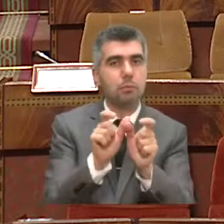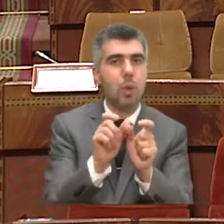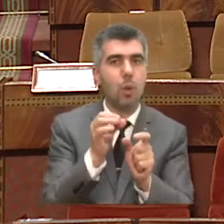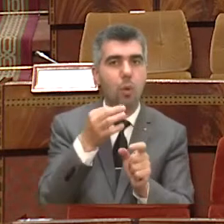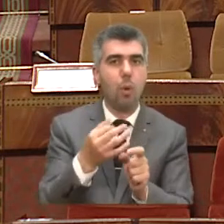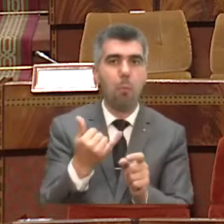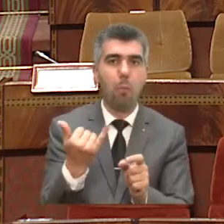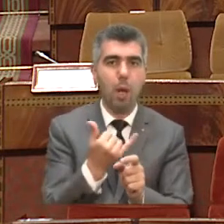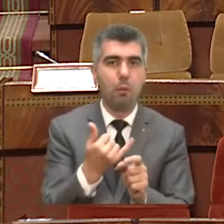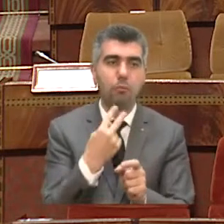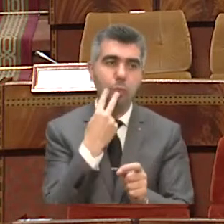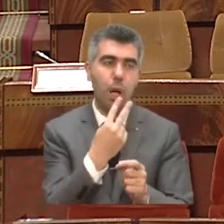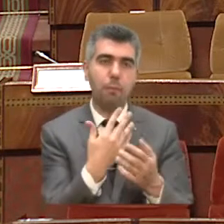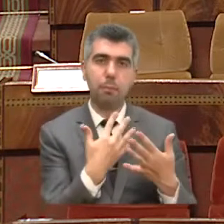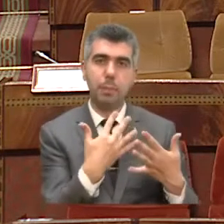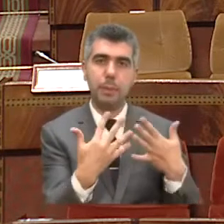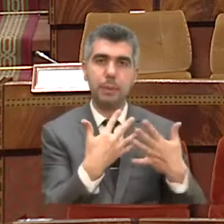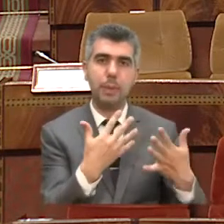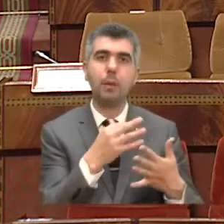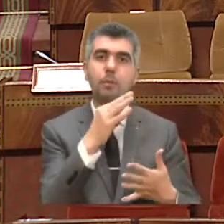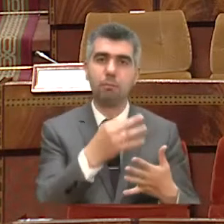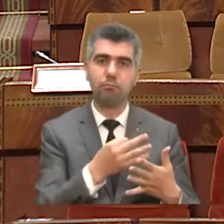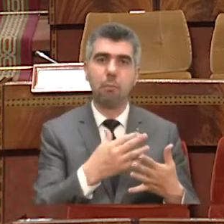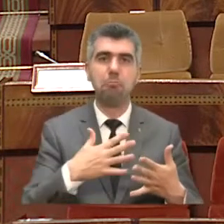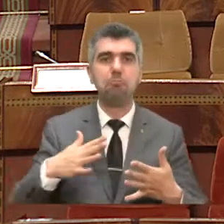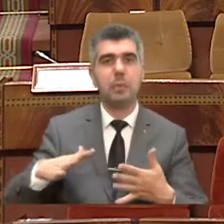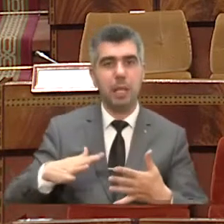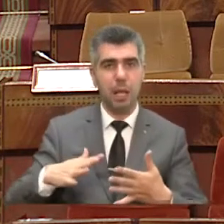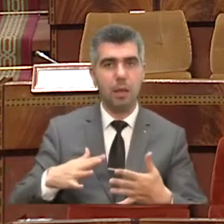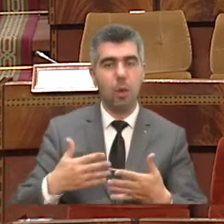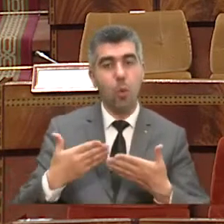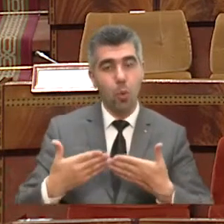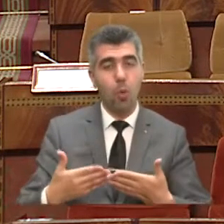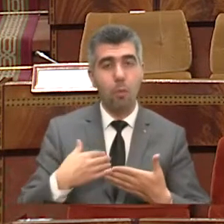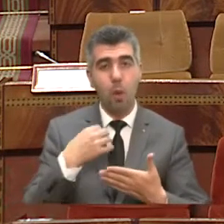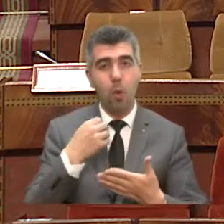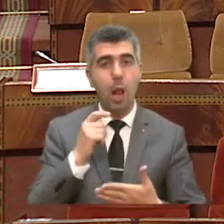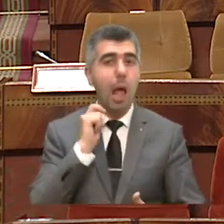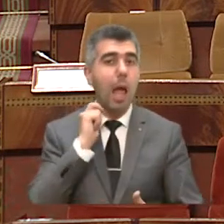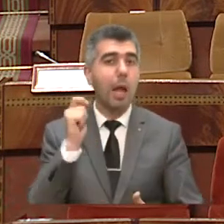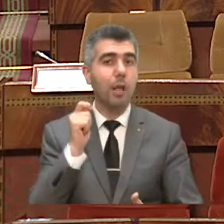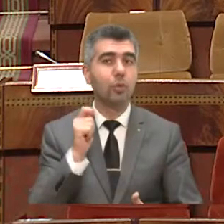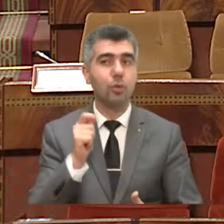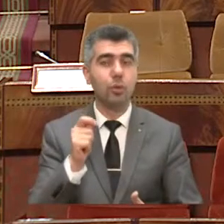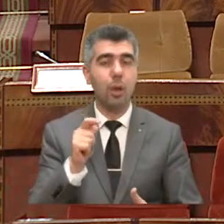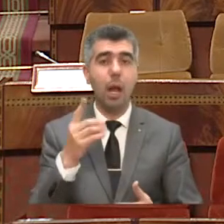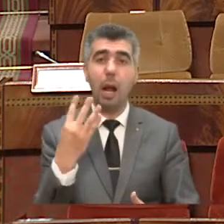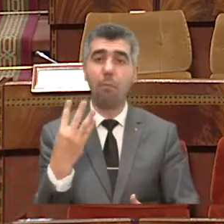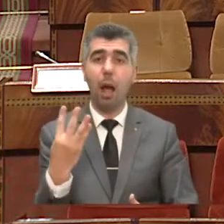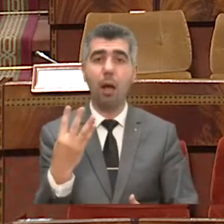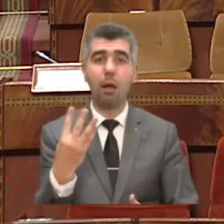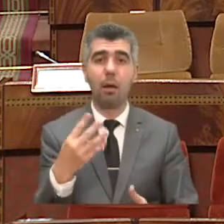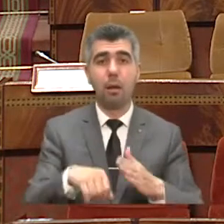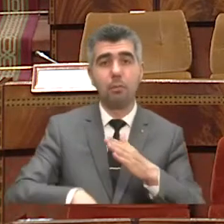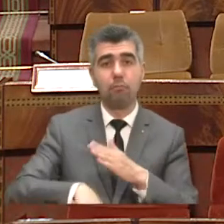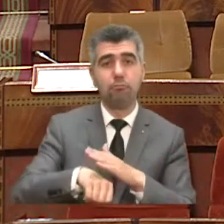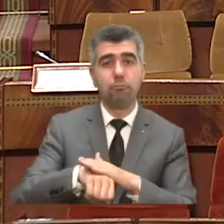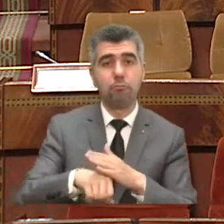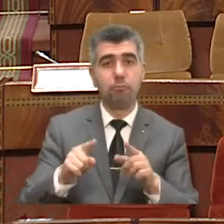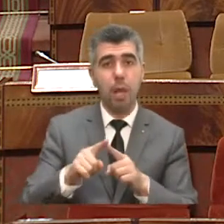عطات الجماليه من بعض المدن. لكن اليوم كنهضروا مثلا على مدينه العرائش اللي مدينه كبيره وعريقه فيها اربع الملاعب كلهم بالبيطون،